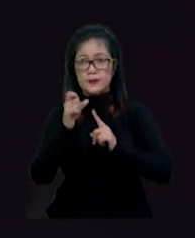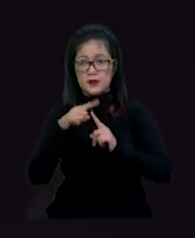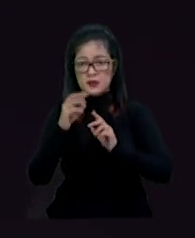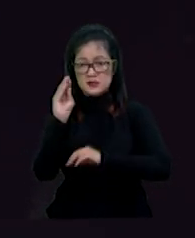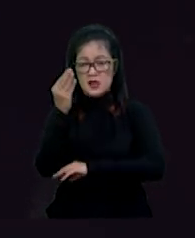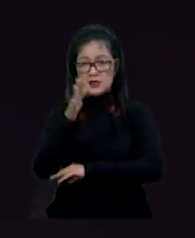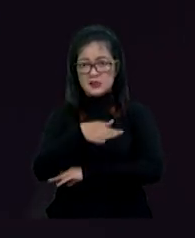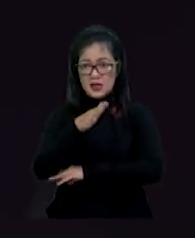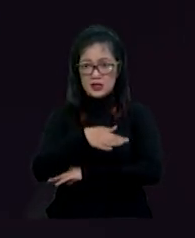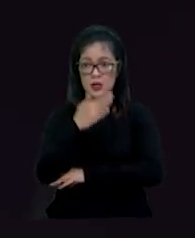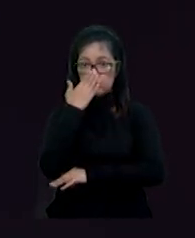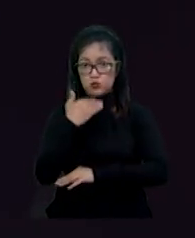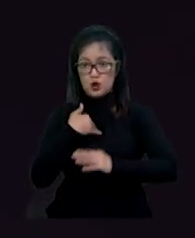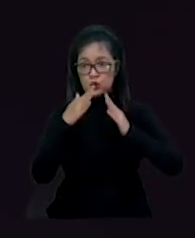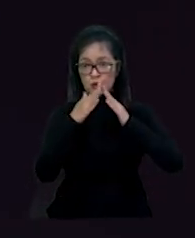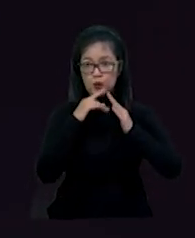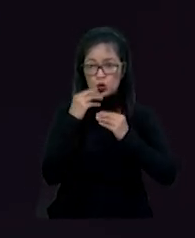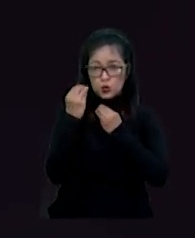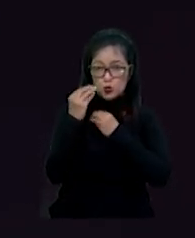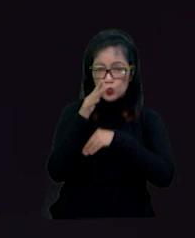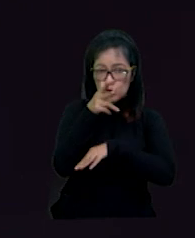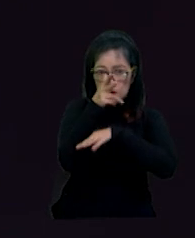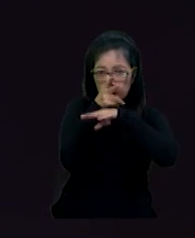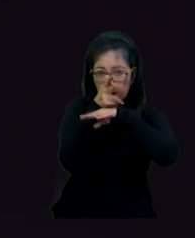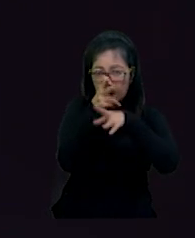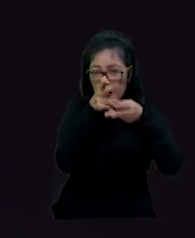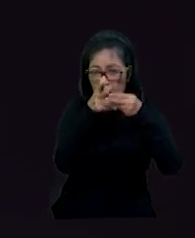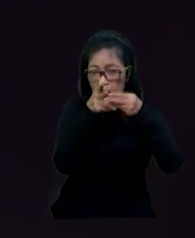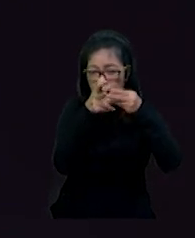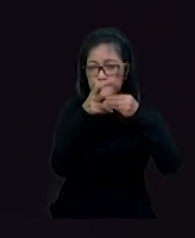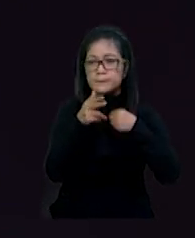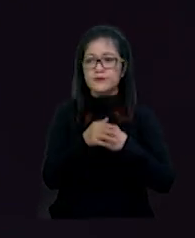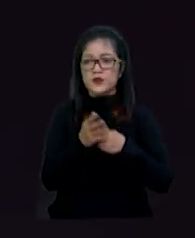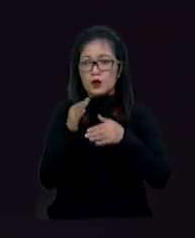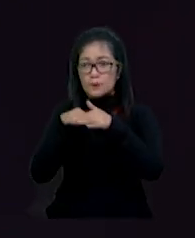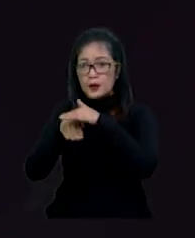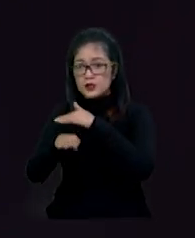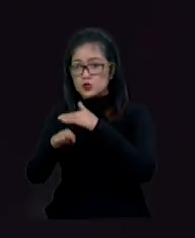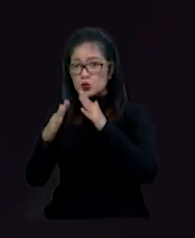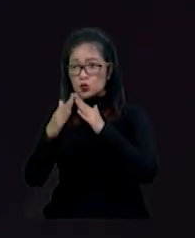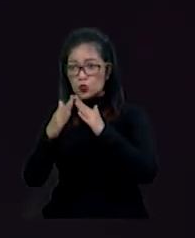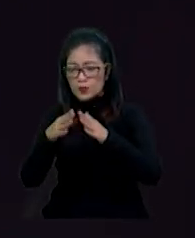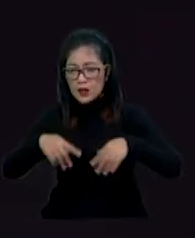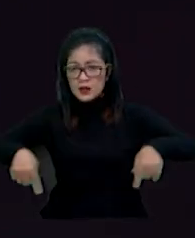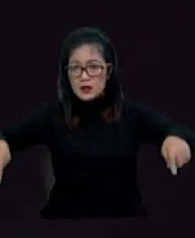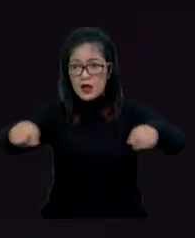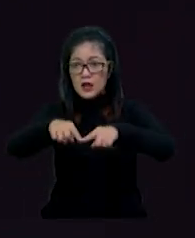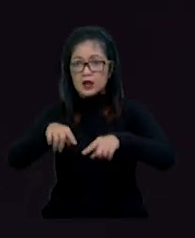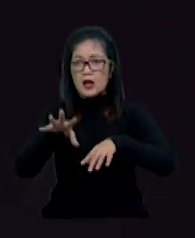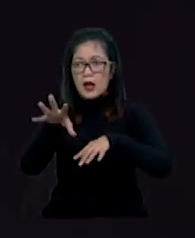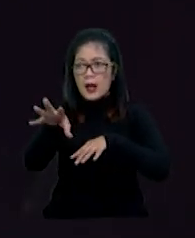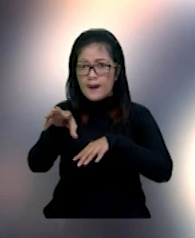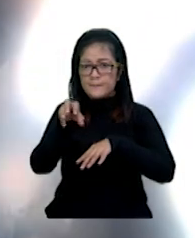Pemilik rumah sengaja menunggu dan merekam perbuatan pelaku. Pelaku masuk pekarangan rumah dan langsung menuju jemuran pakaian dalam yang